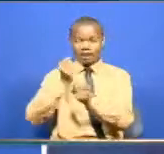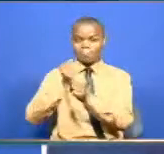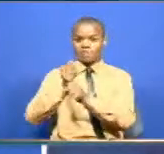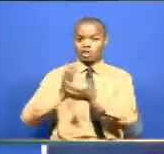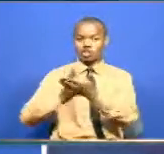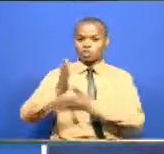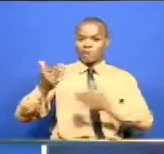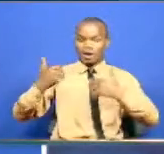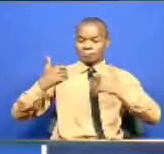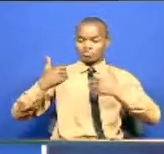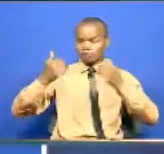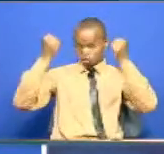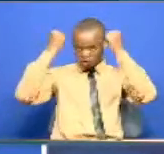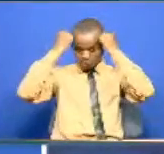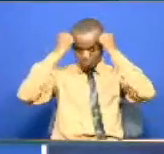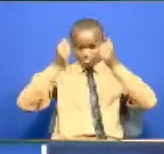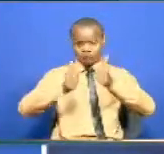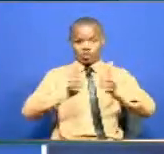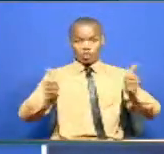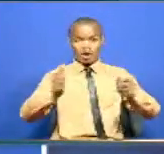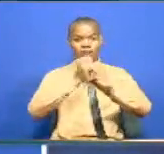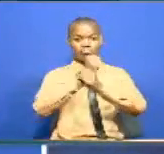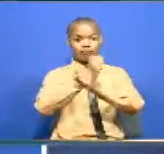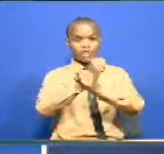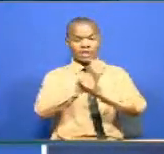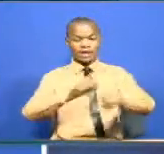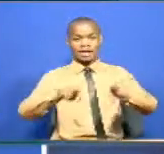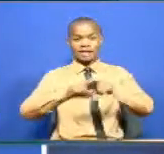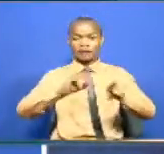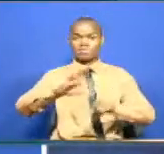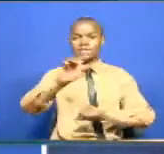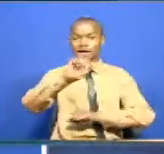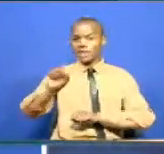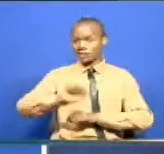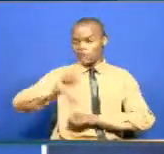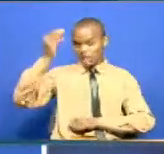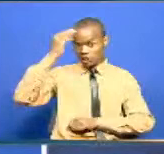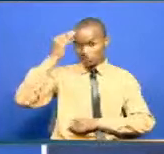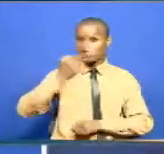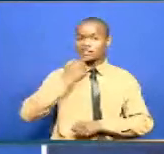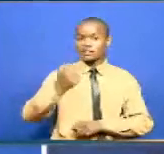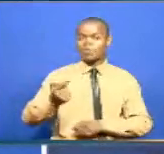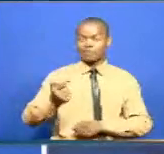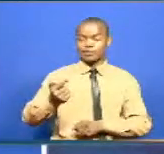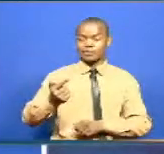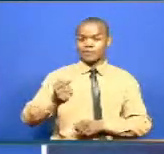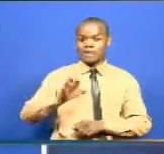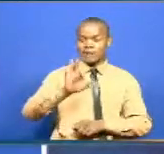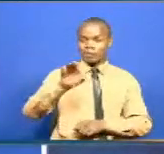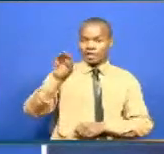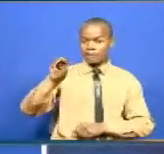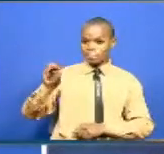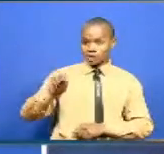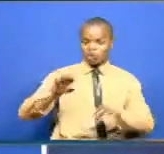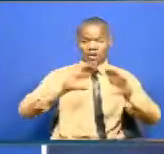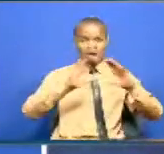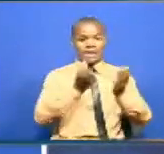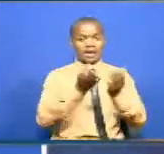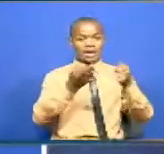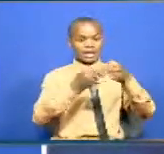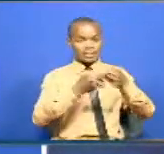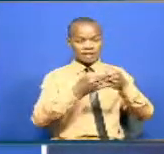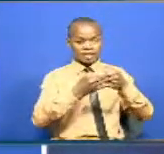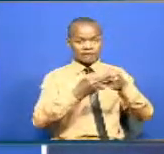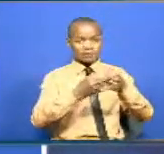usalama wa wanafunzi. Na waziri huyo alithibitisha kwamba wanafunzi wapatao milioni 3 wa darasa la 8, grade ya 4